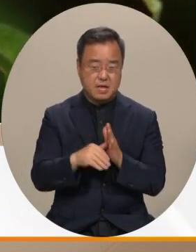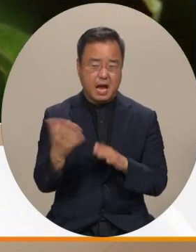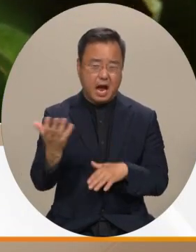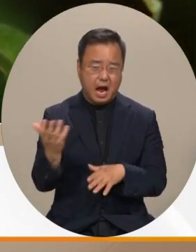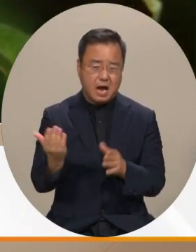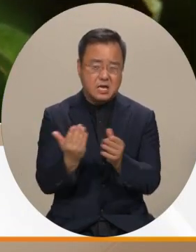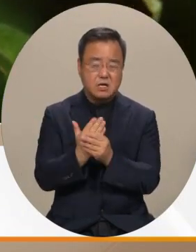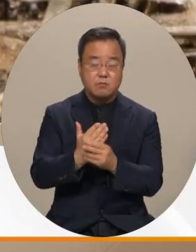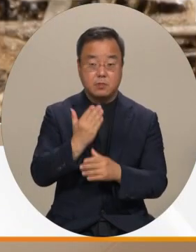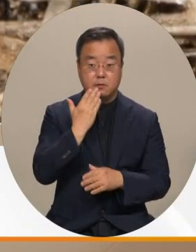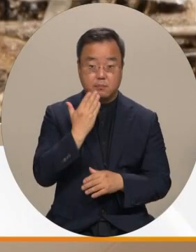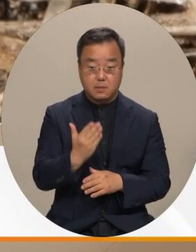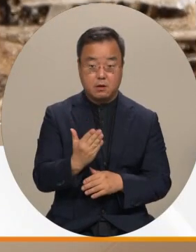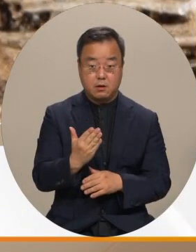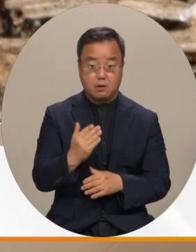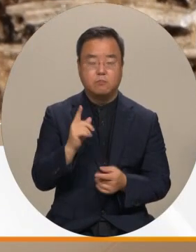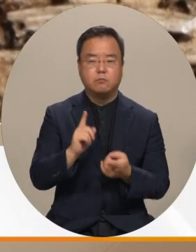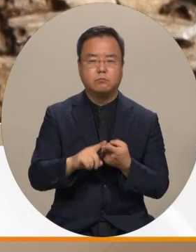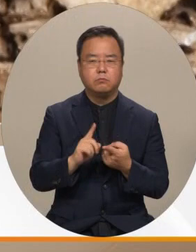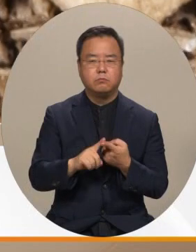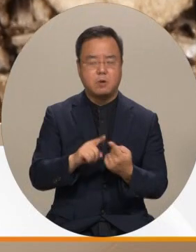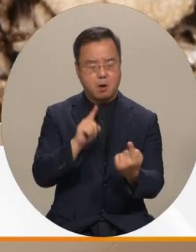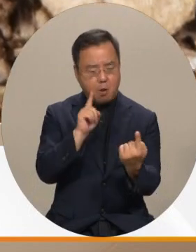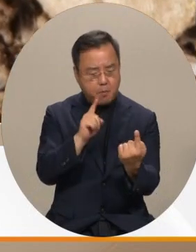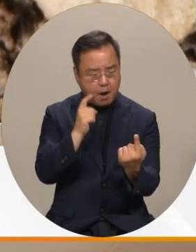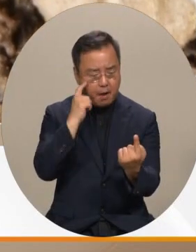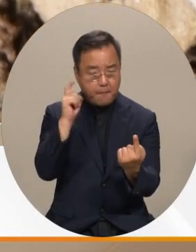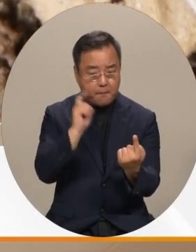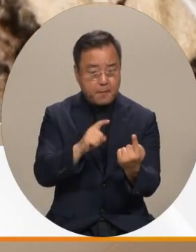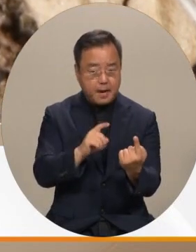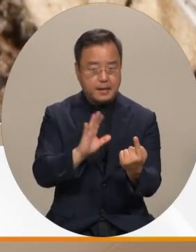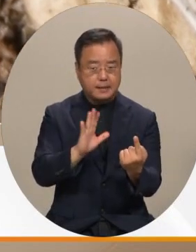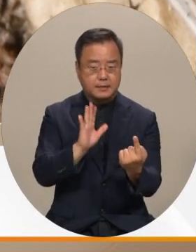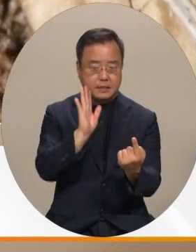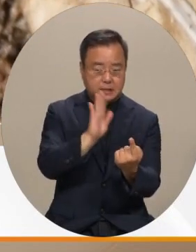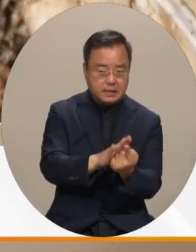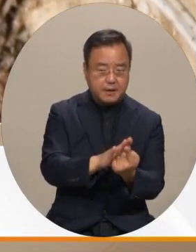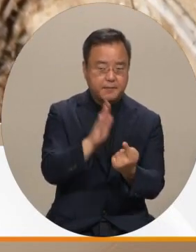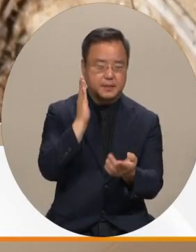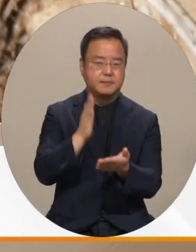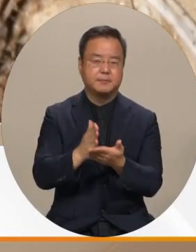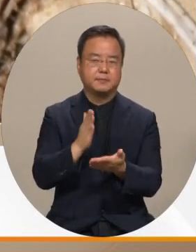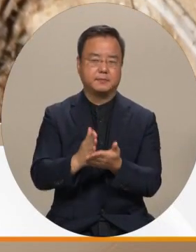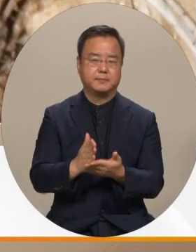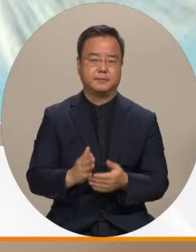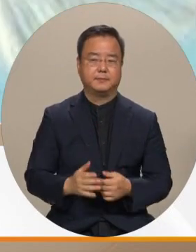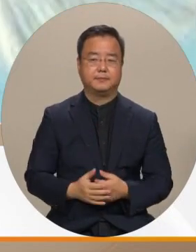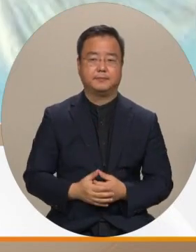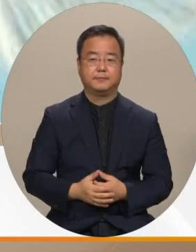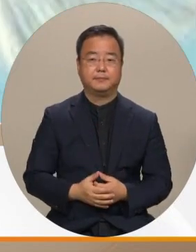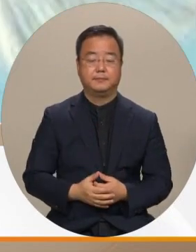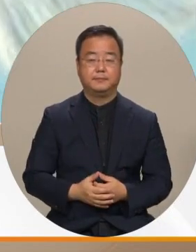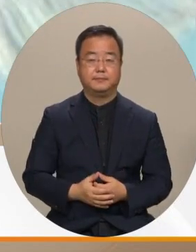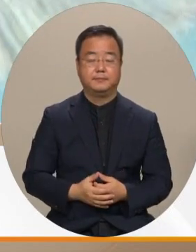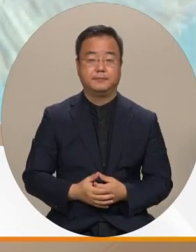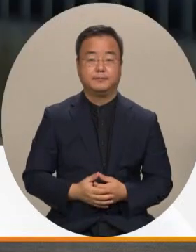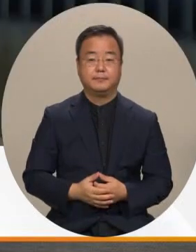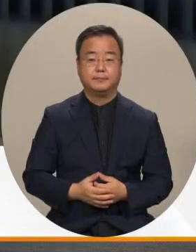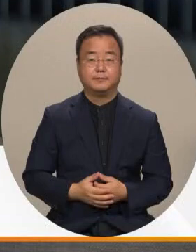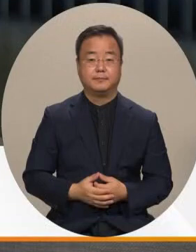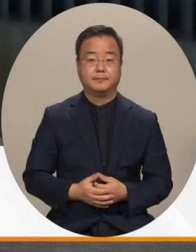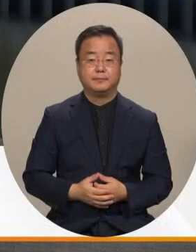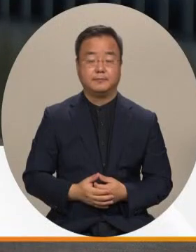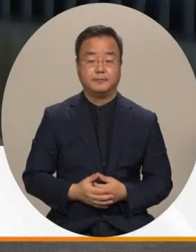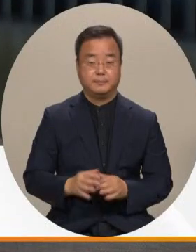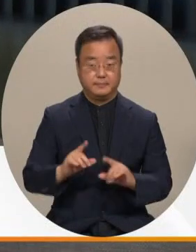유발할 수 있기 때문에 어 얘네들을 만약에 발견 시에는 직접 접촉을 삼가하시는 것이 좋겠습니다네